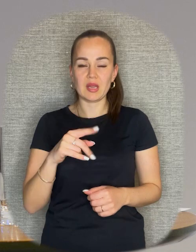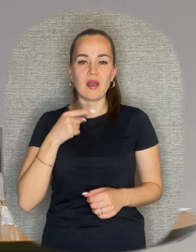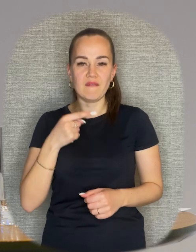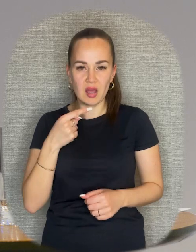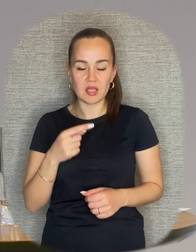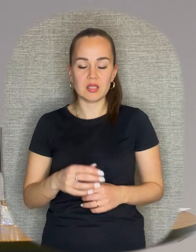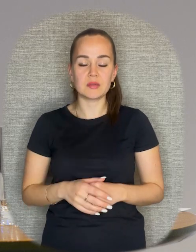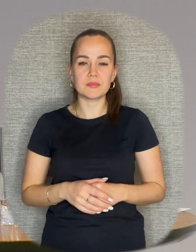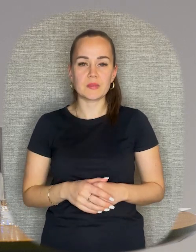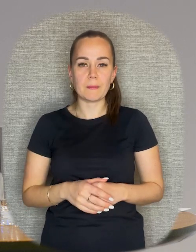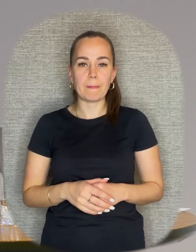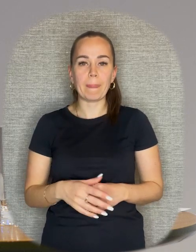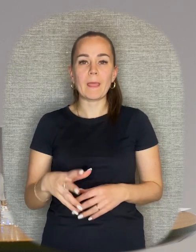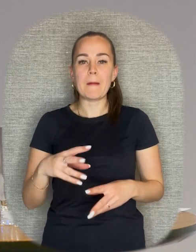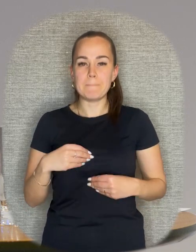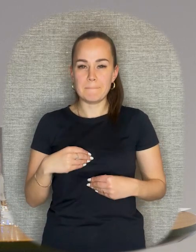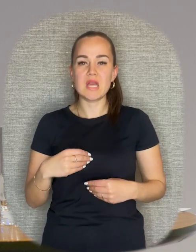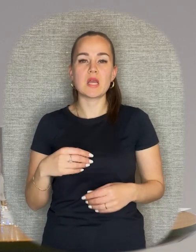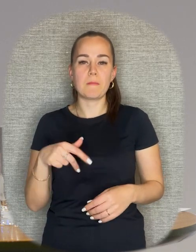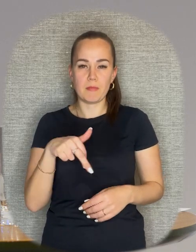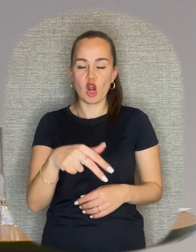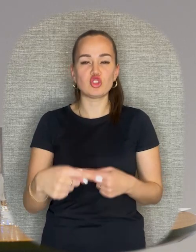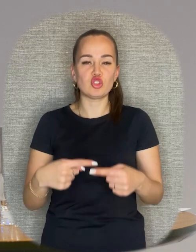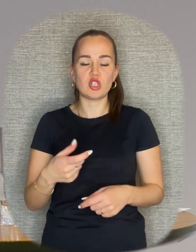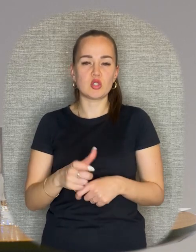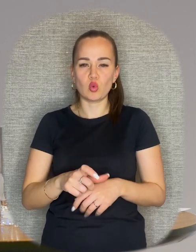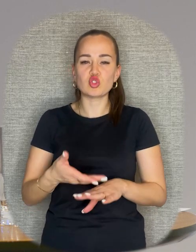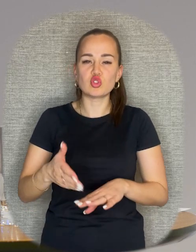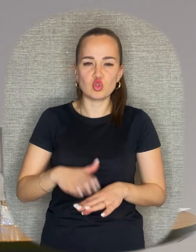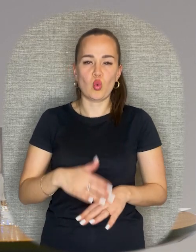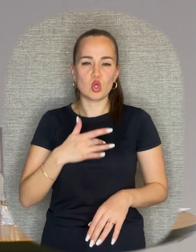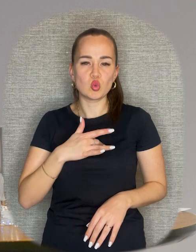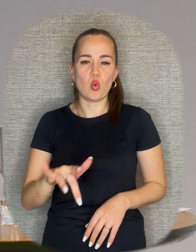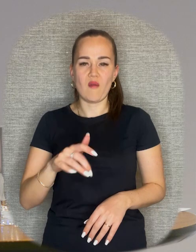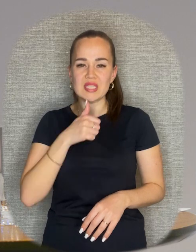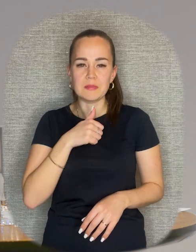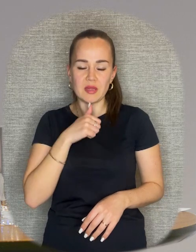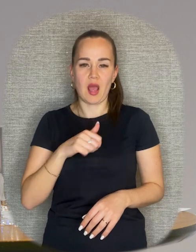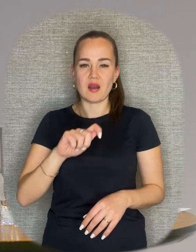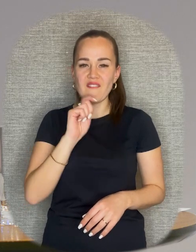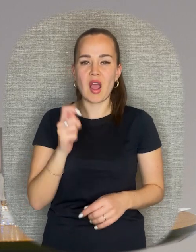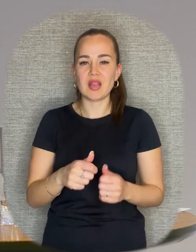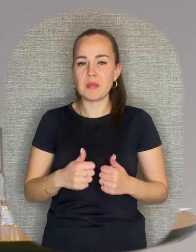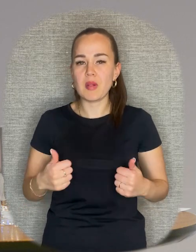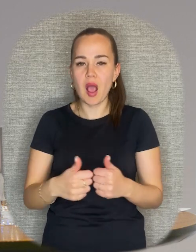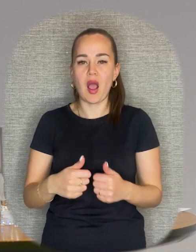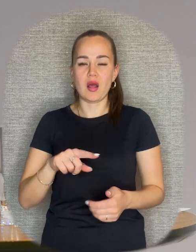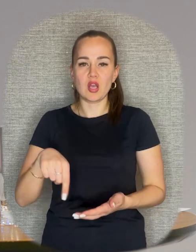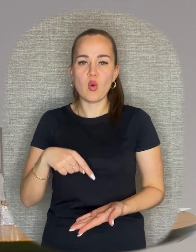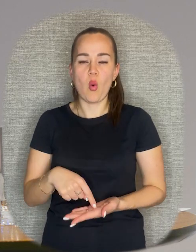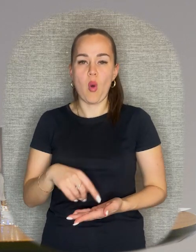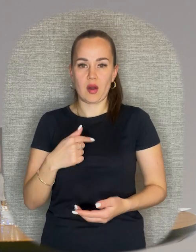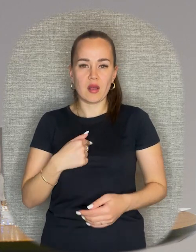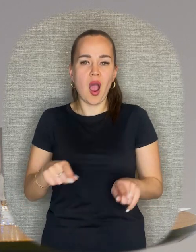и иванови говори мы прошли черечень трое испытания войны блокады